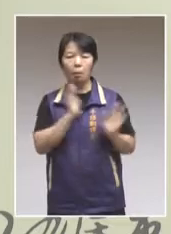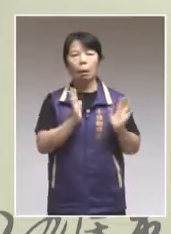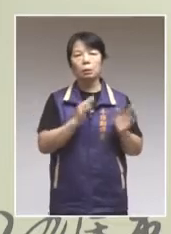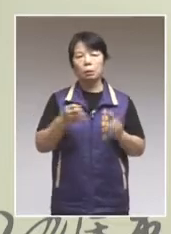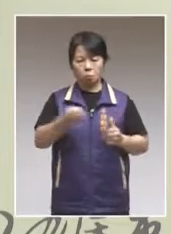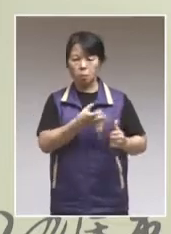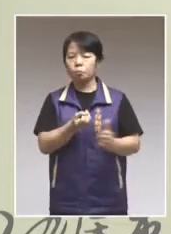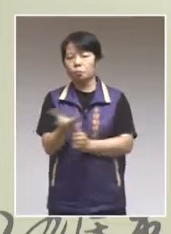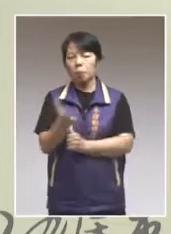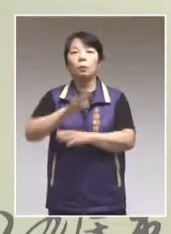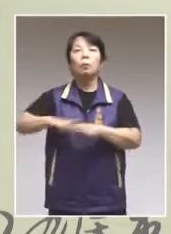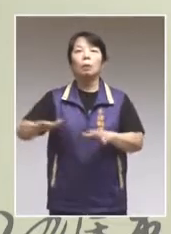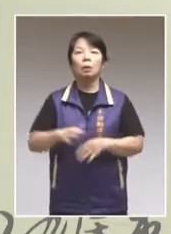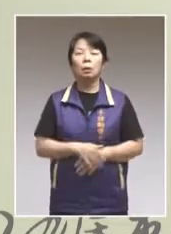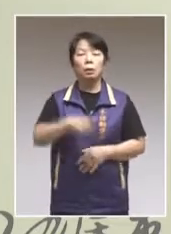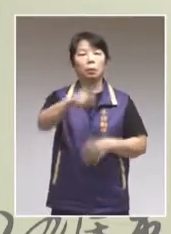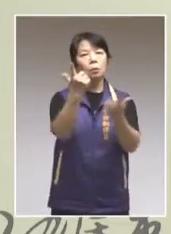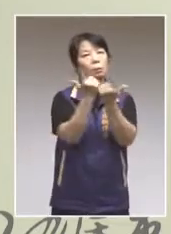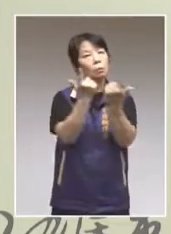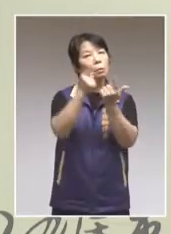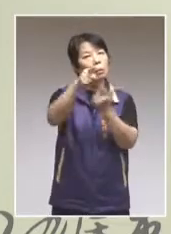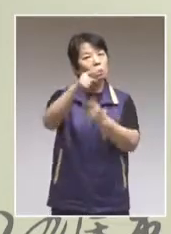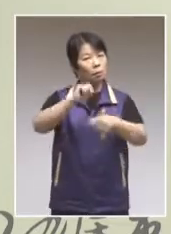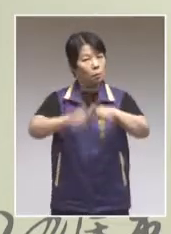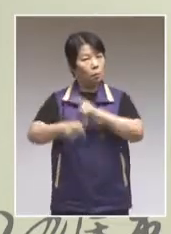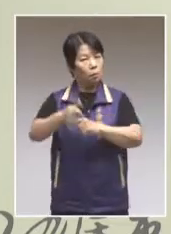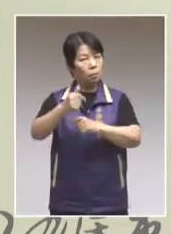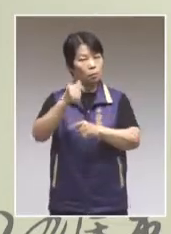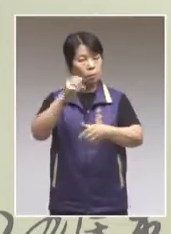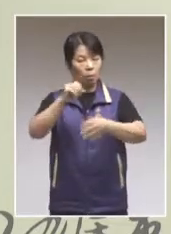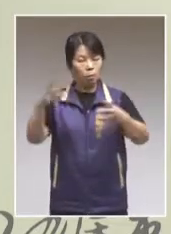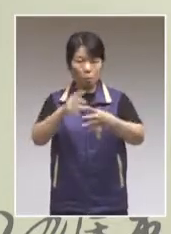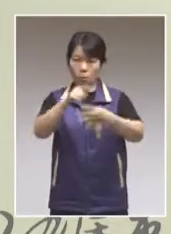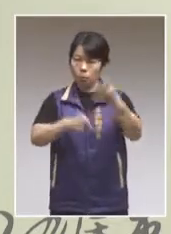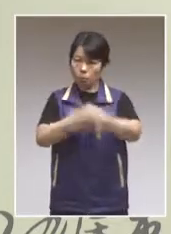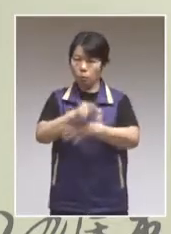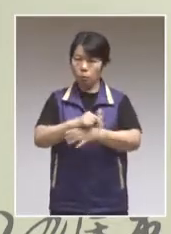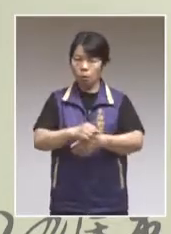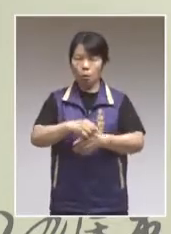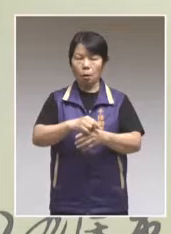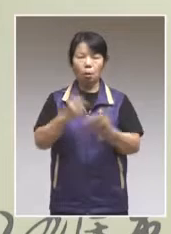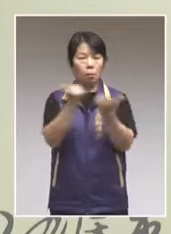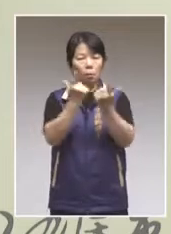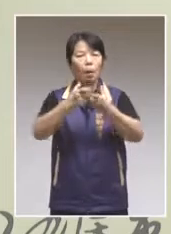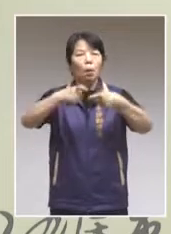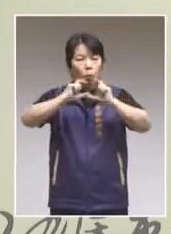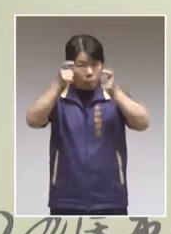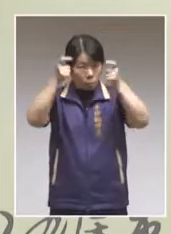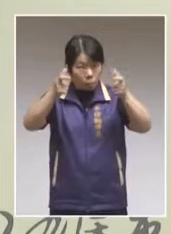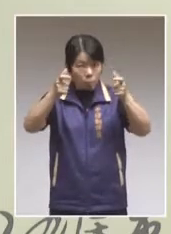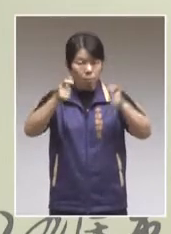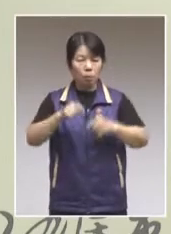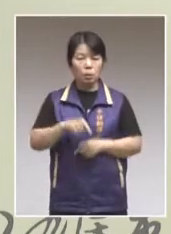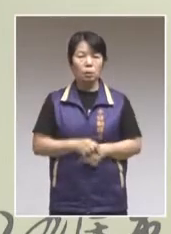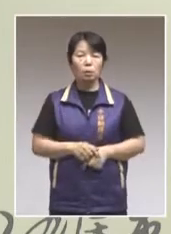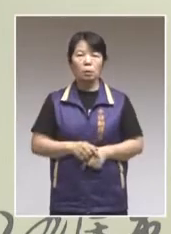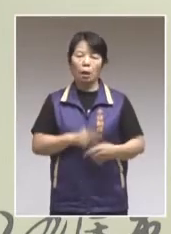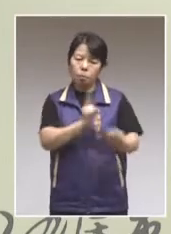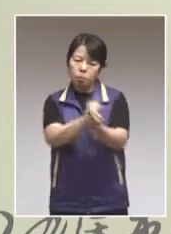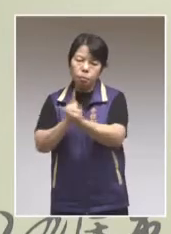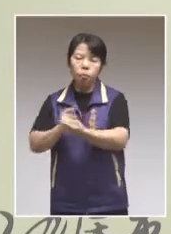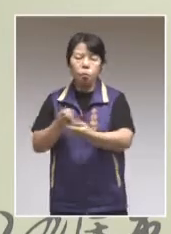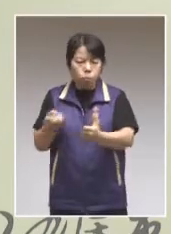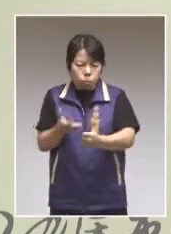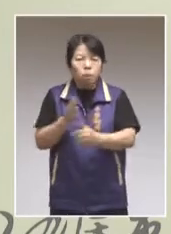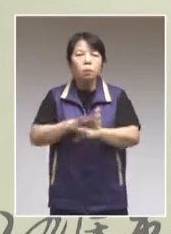啊是讲啊你本身咧食头路，恁公司有人为台北回来，啊你就伫公司啊这个啊这个咧相处的时候去围着，你